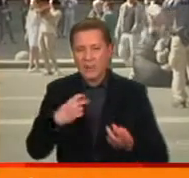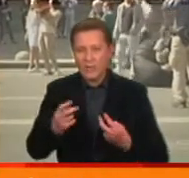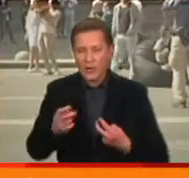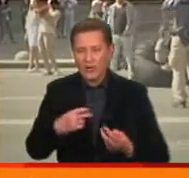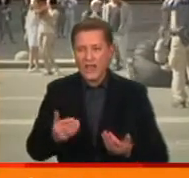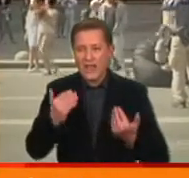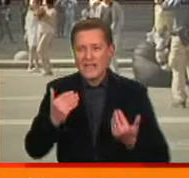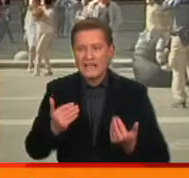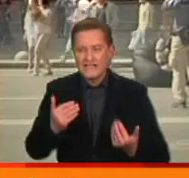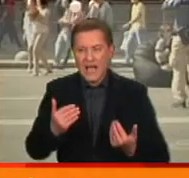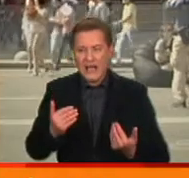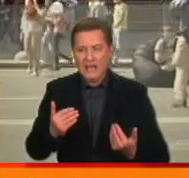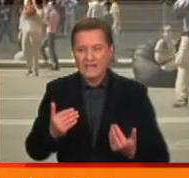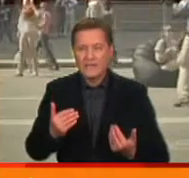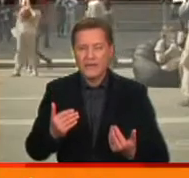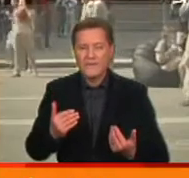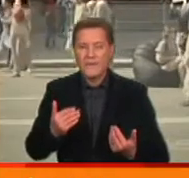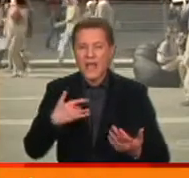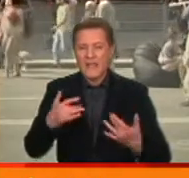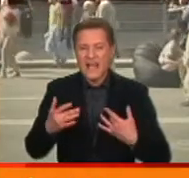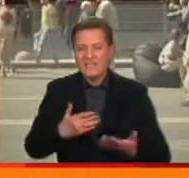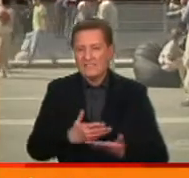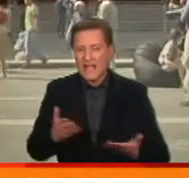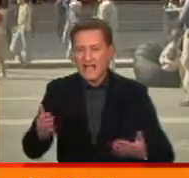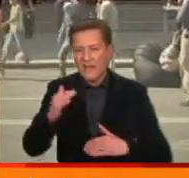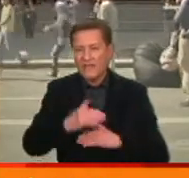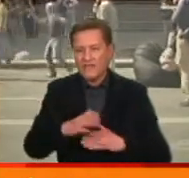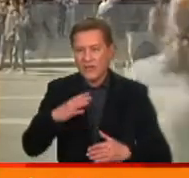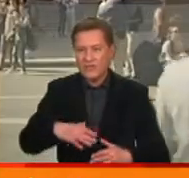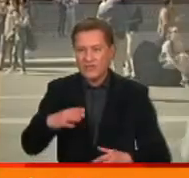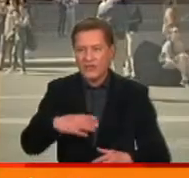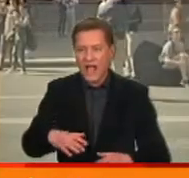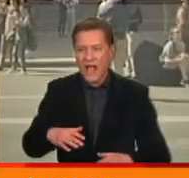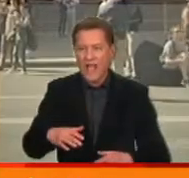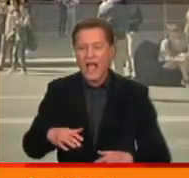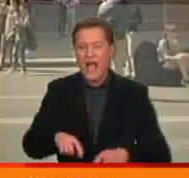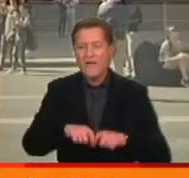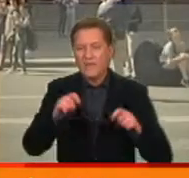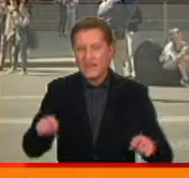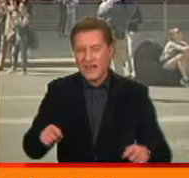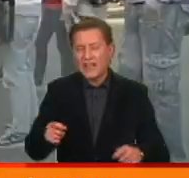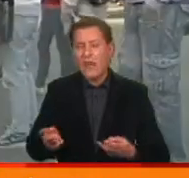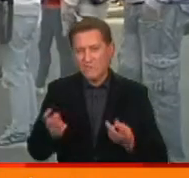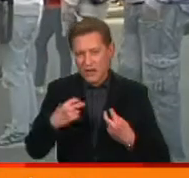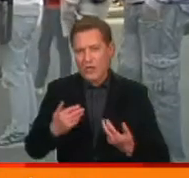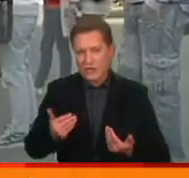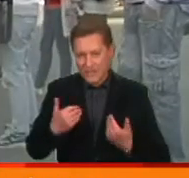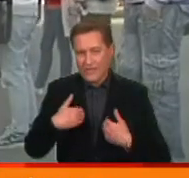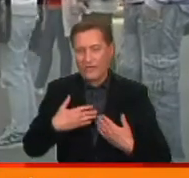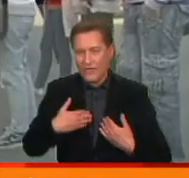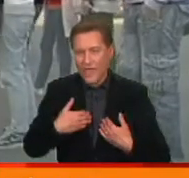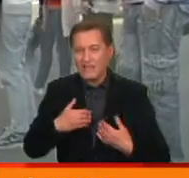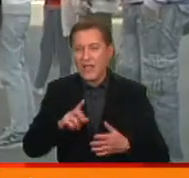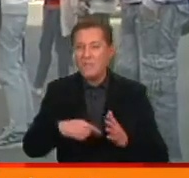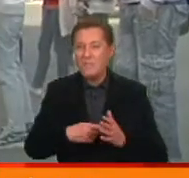зараз проходять саундчеки на сцені, і ввечері ми чекаємо грандіозне відкриття. Заходьте, дивіться і приходьте до нас.